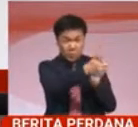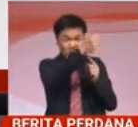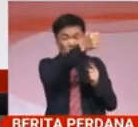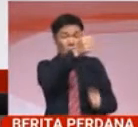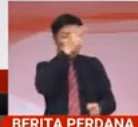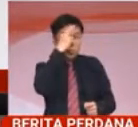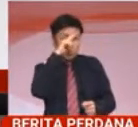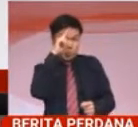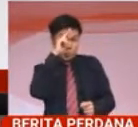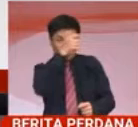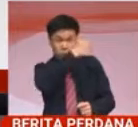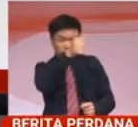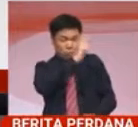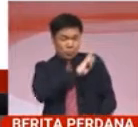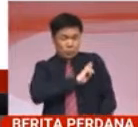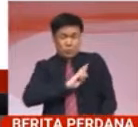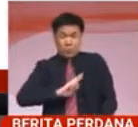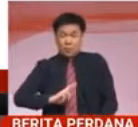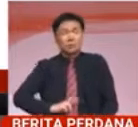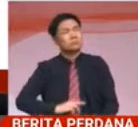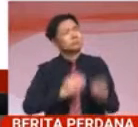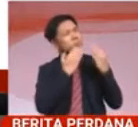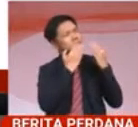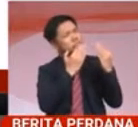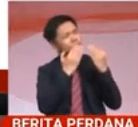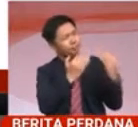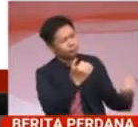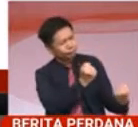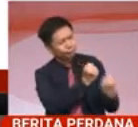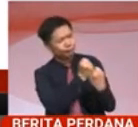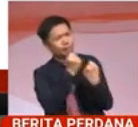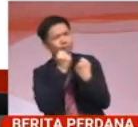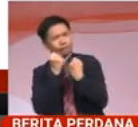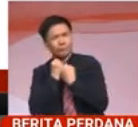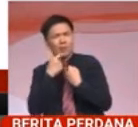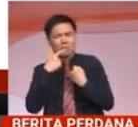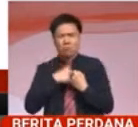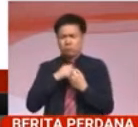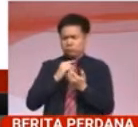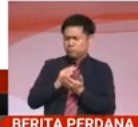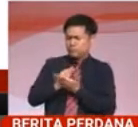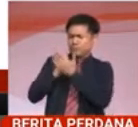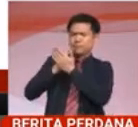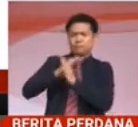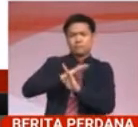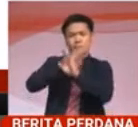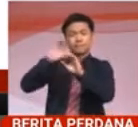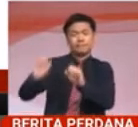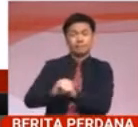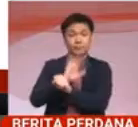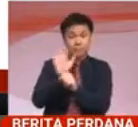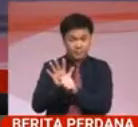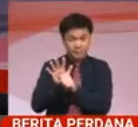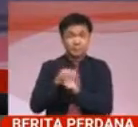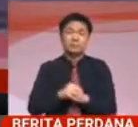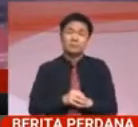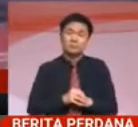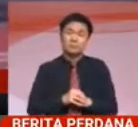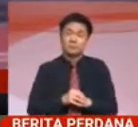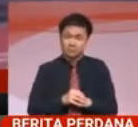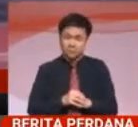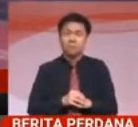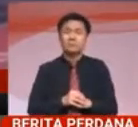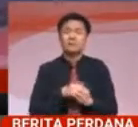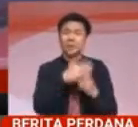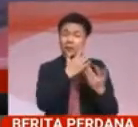dan Kerajaan Arab Saudi kerana banyak membantu negara ini memerangi penularan COVID-19. Antara menjadi penyumbang terbesar